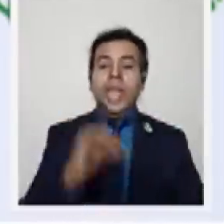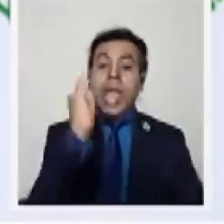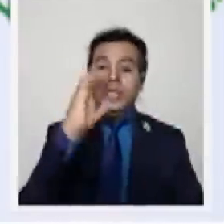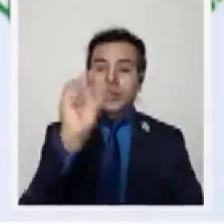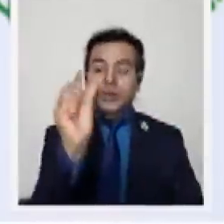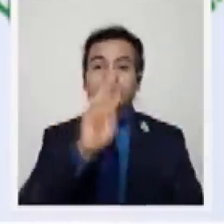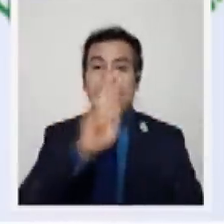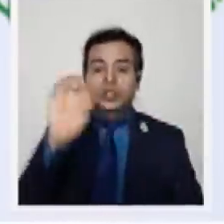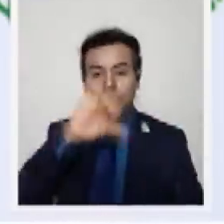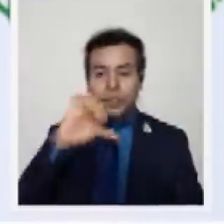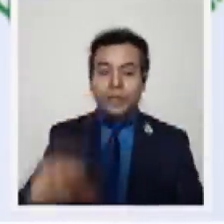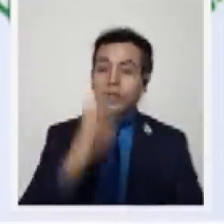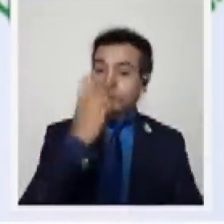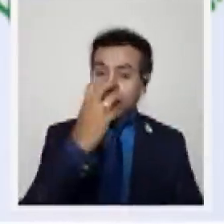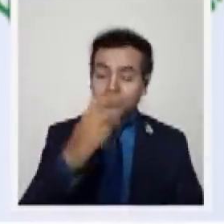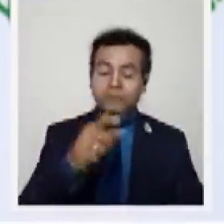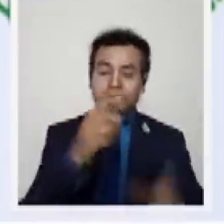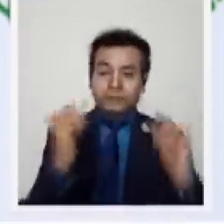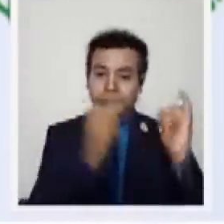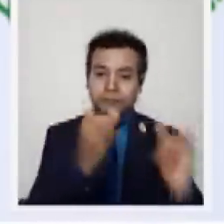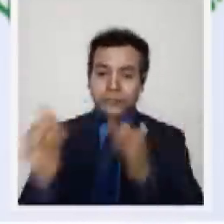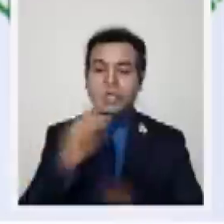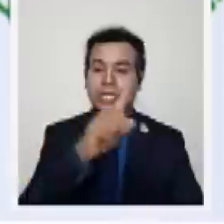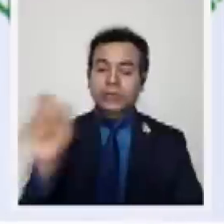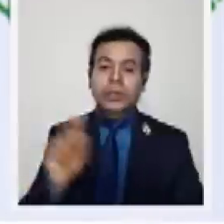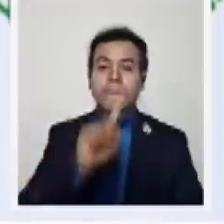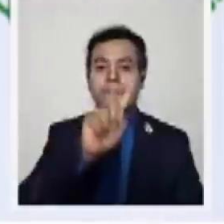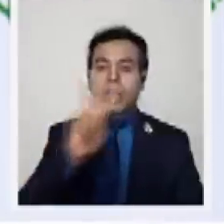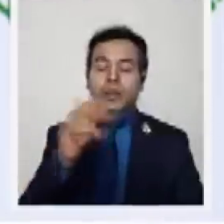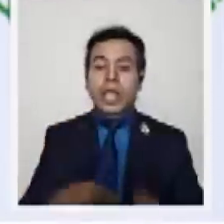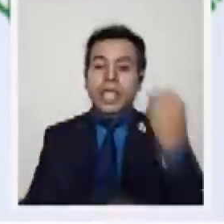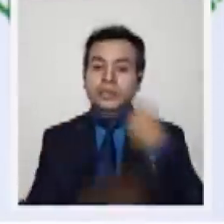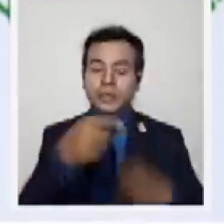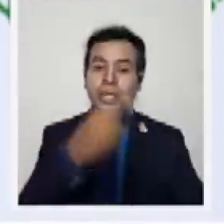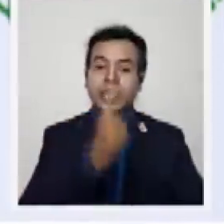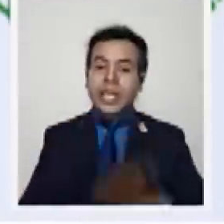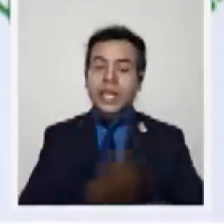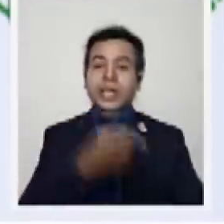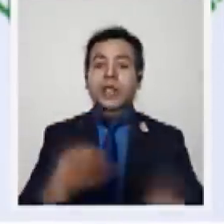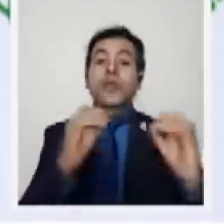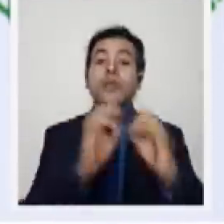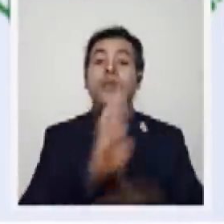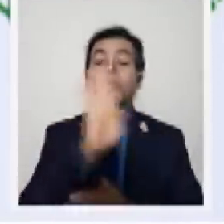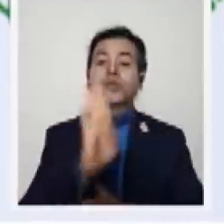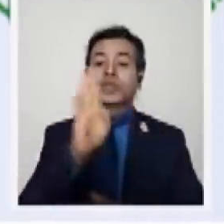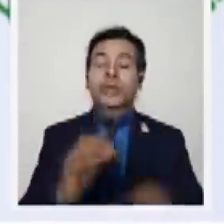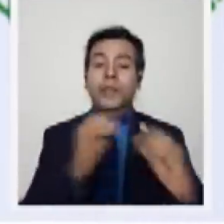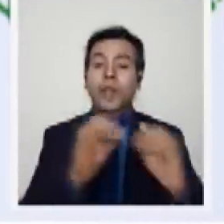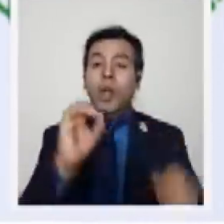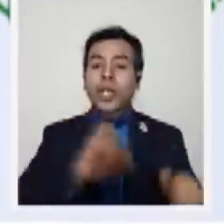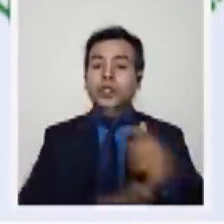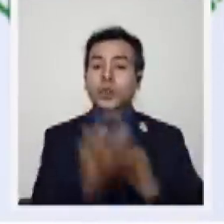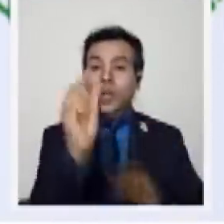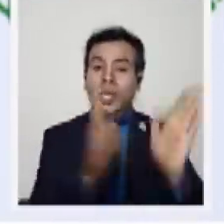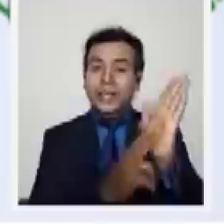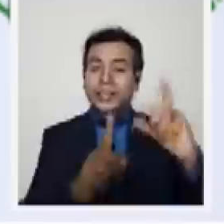6,034টি আইসোলেশন শয্যা আছে। এই সকল হাসপাতালে আইসিইউর সংখ্যা 399টি এবং ডায়ালাইসিস ইউনিট 112টি। এখানে হাসপাতালের বিষয়ে একটু